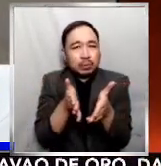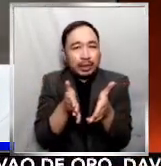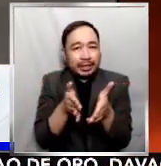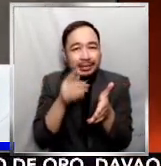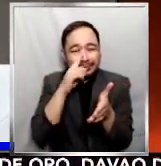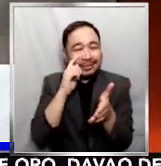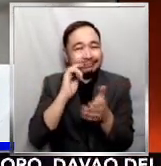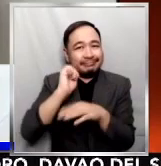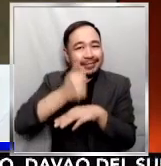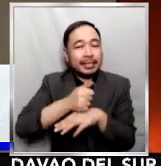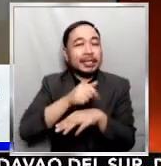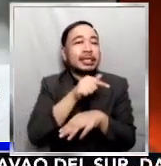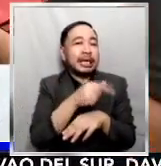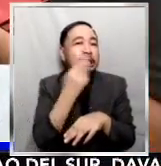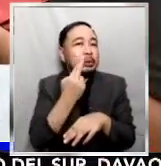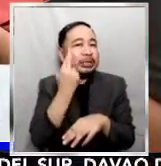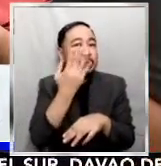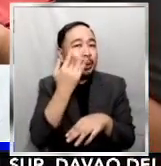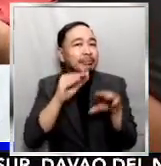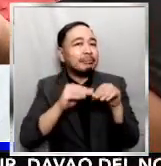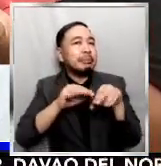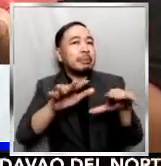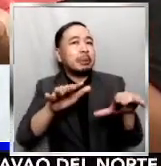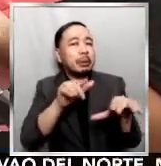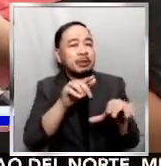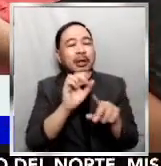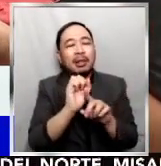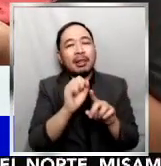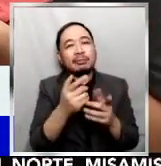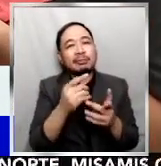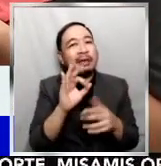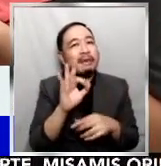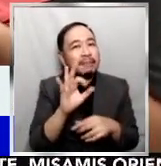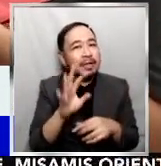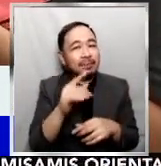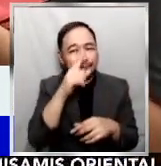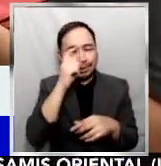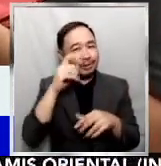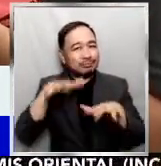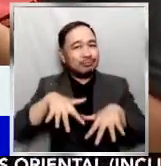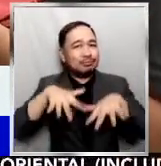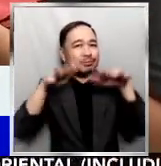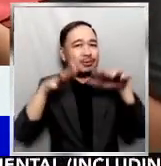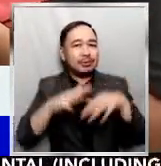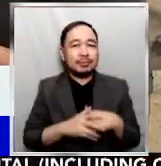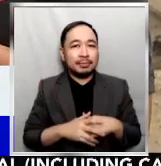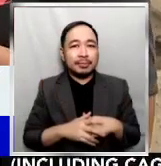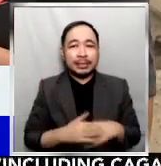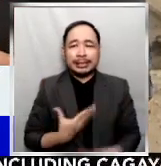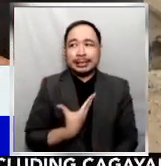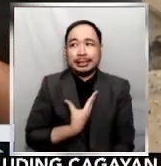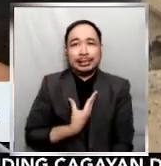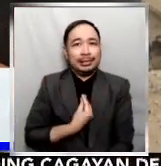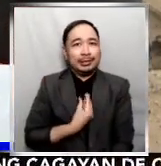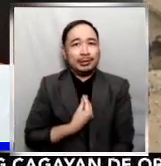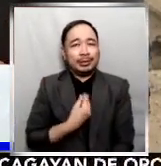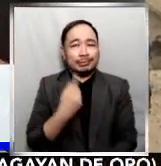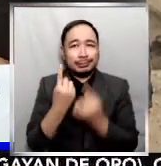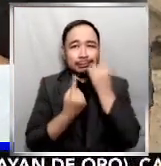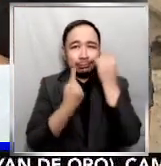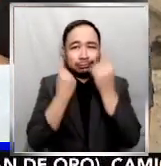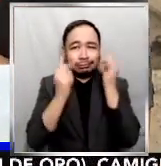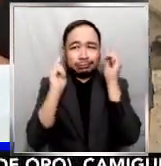social media nang tumama ang baha. Nakakatakot din. Paano pag bumahal ko ulit? Kaya yun nga po, pinost ko na lang